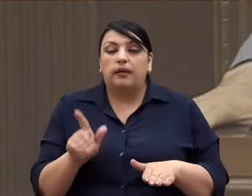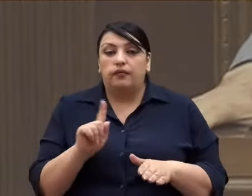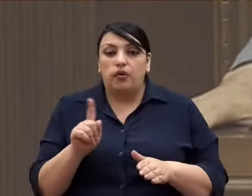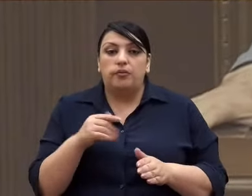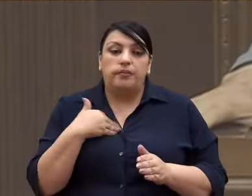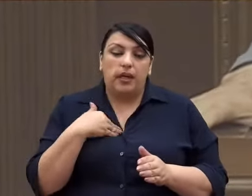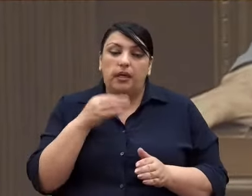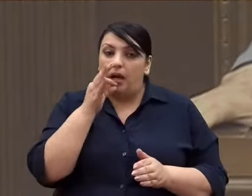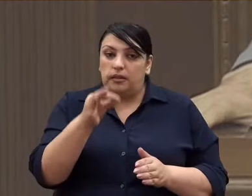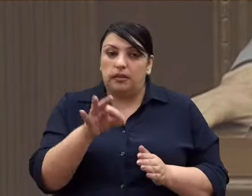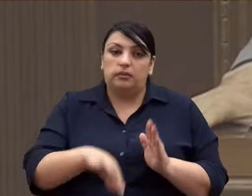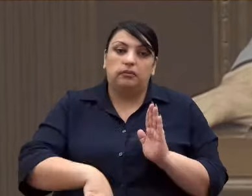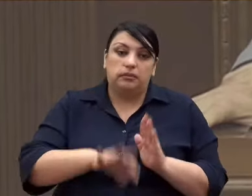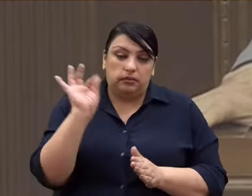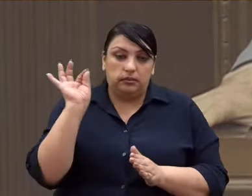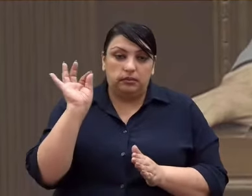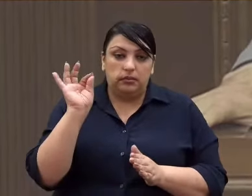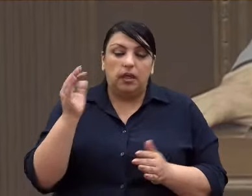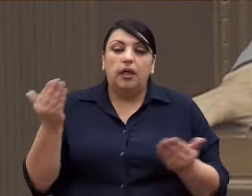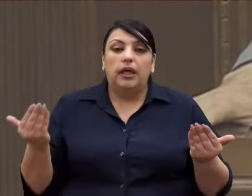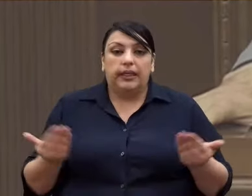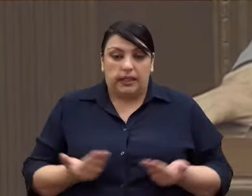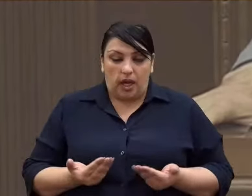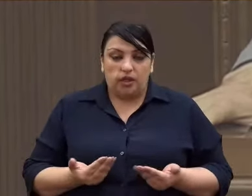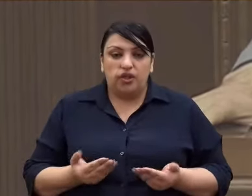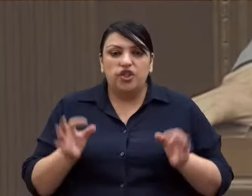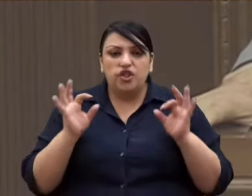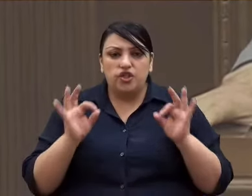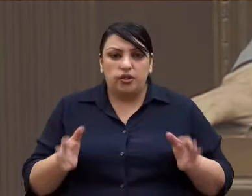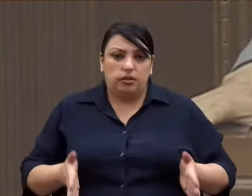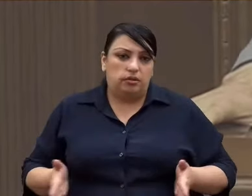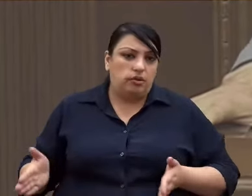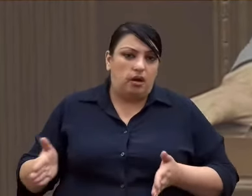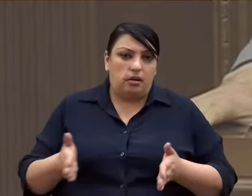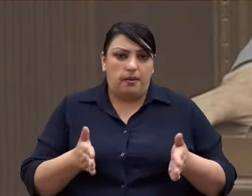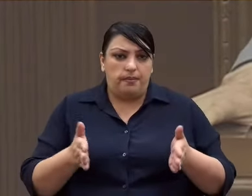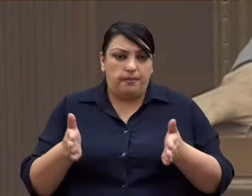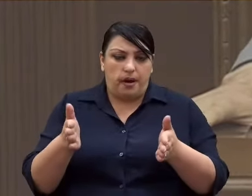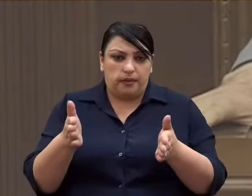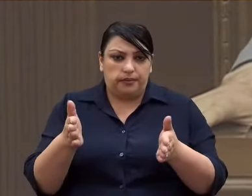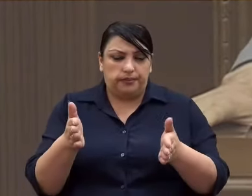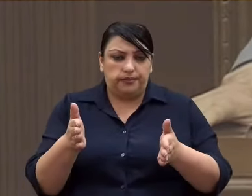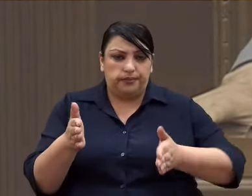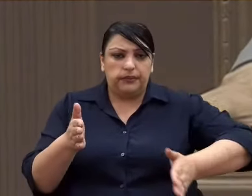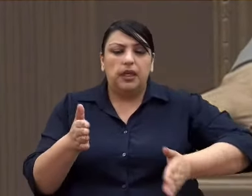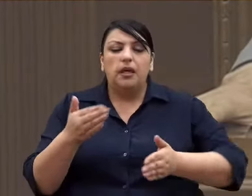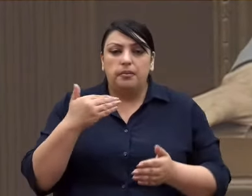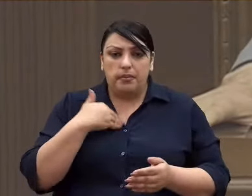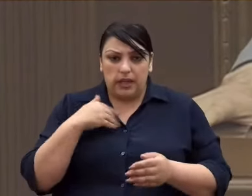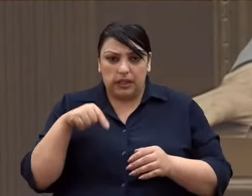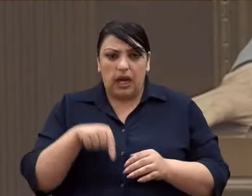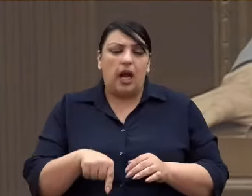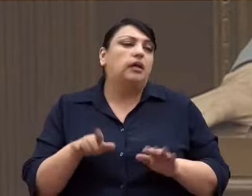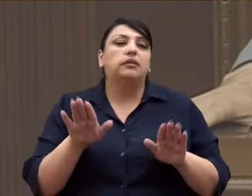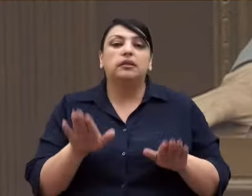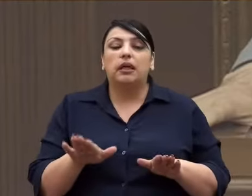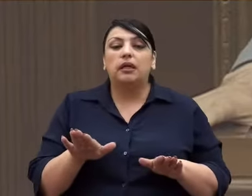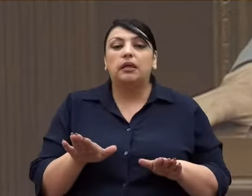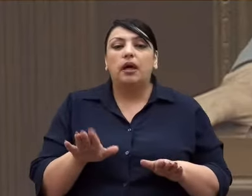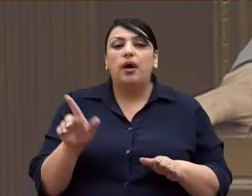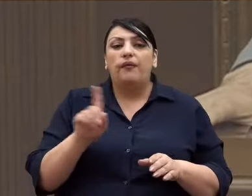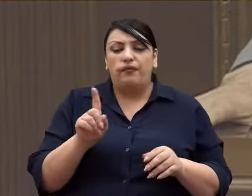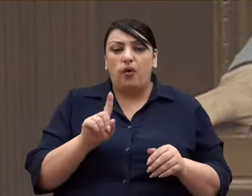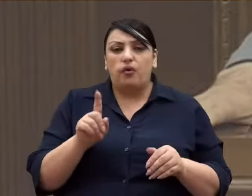ենք կյանքի ճանապարհը։ Մենք այստեղ ենք, որպեսի